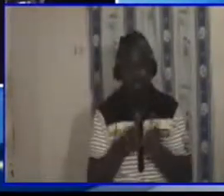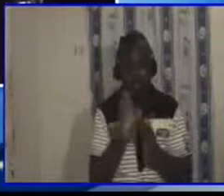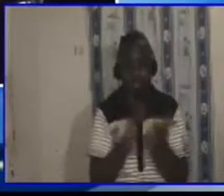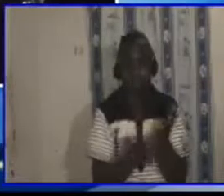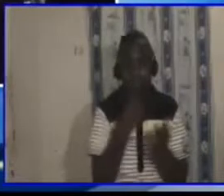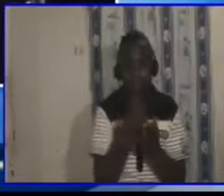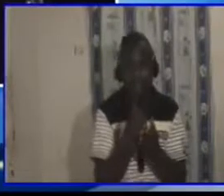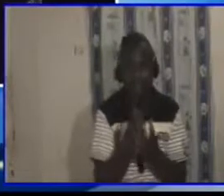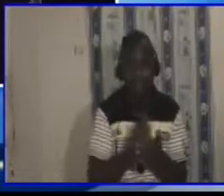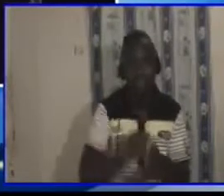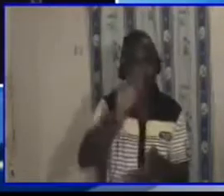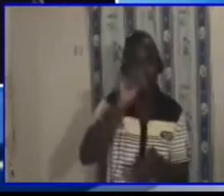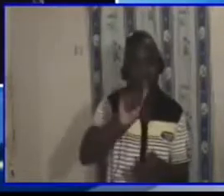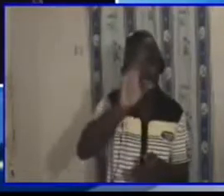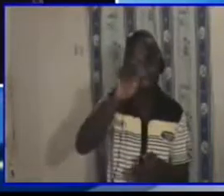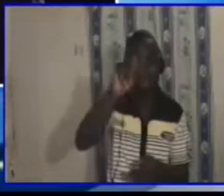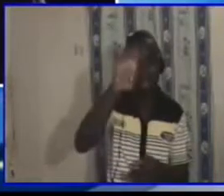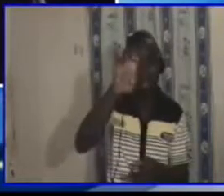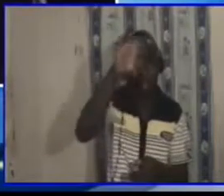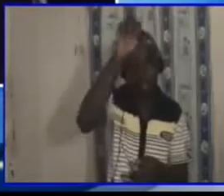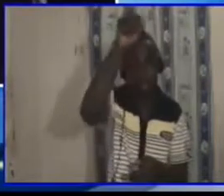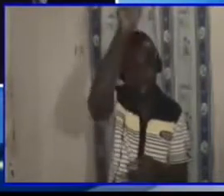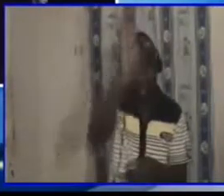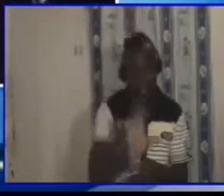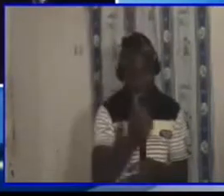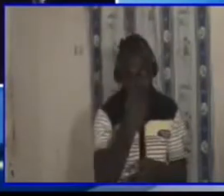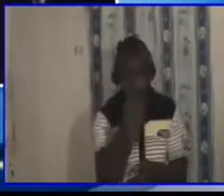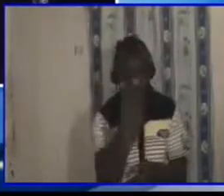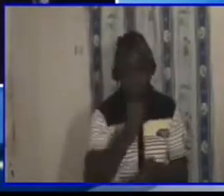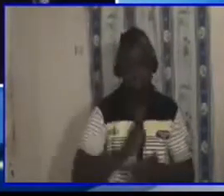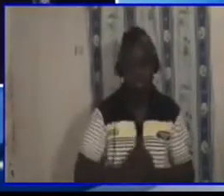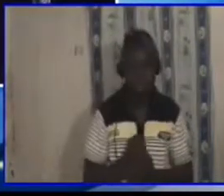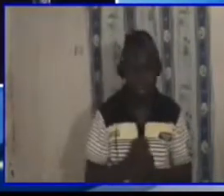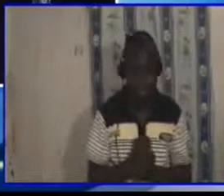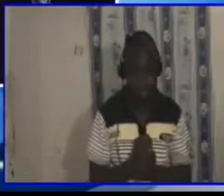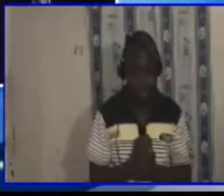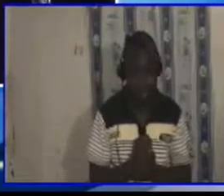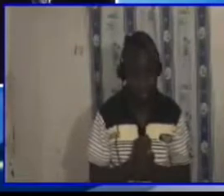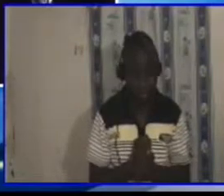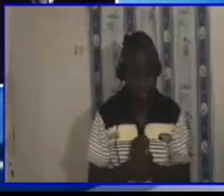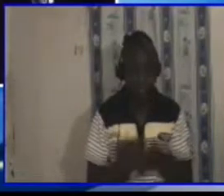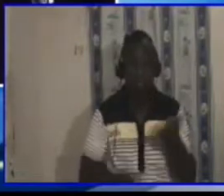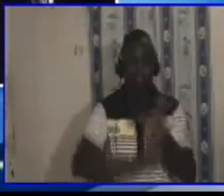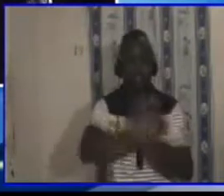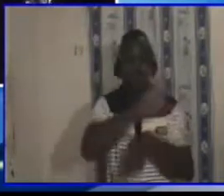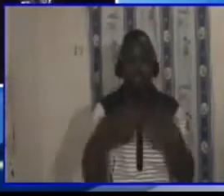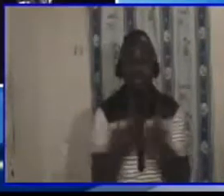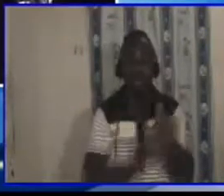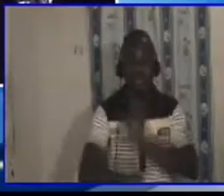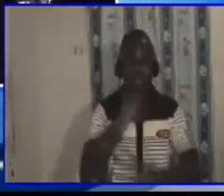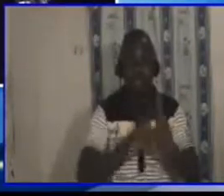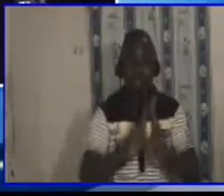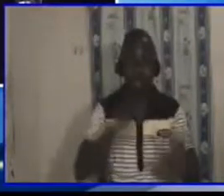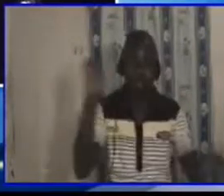e tutti i credenti ricevettero delle lingue di fuoco secondo